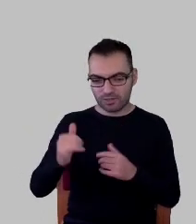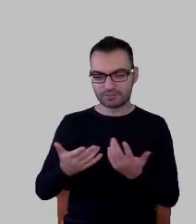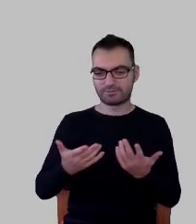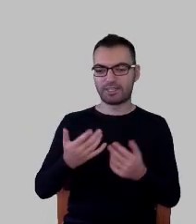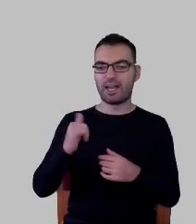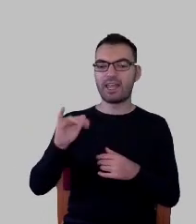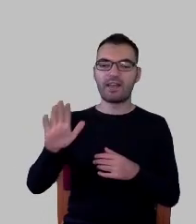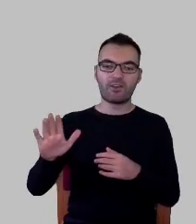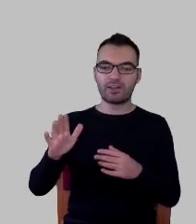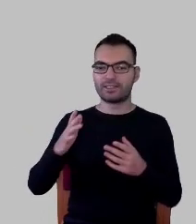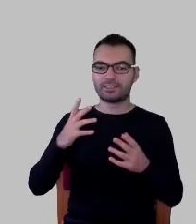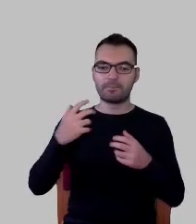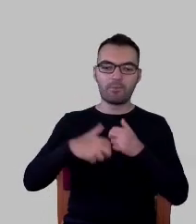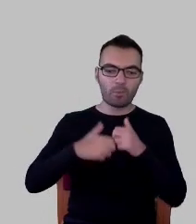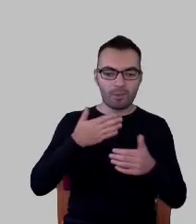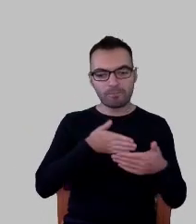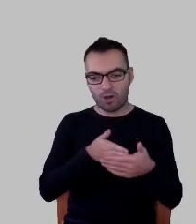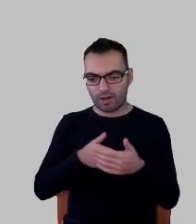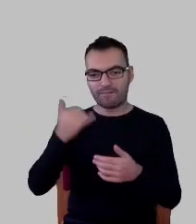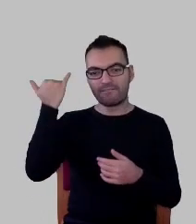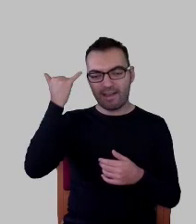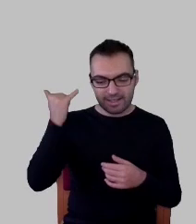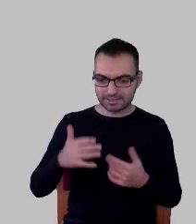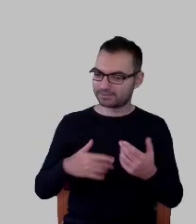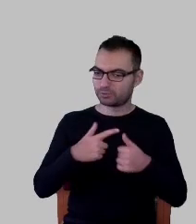jakie ma zaburzenia, jakie ma wady.